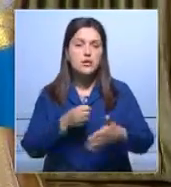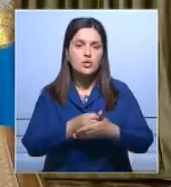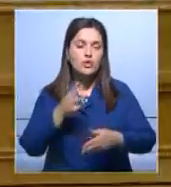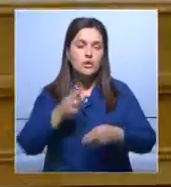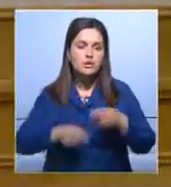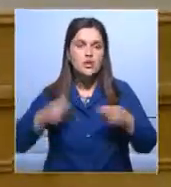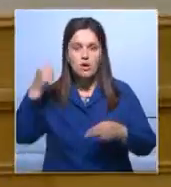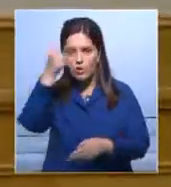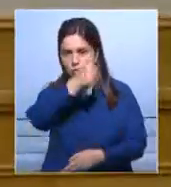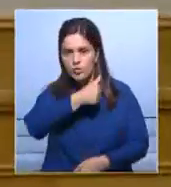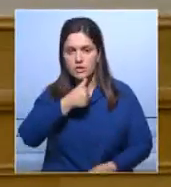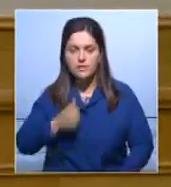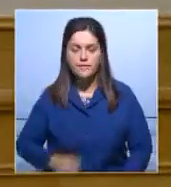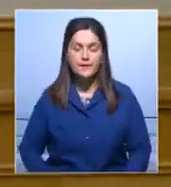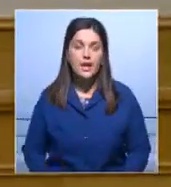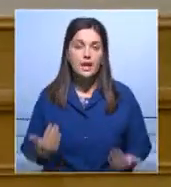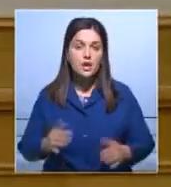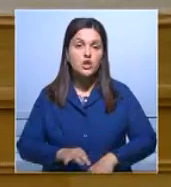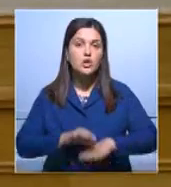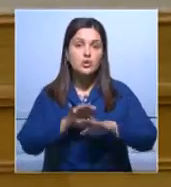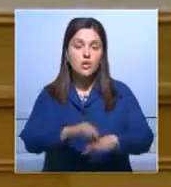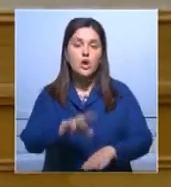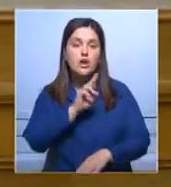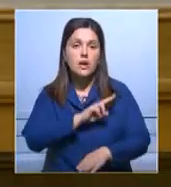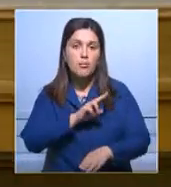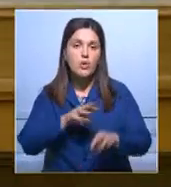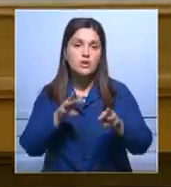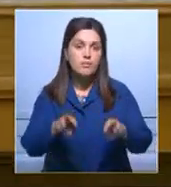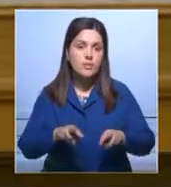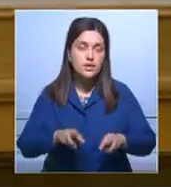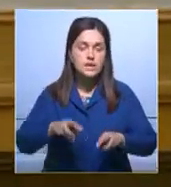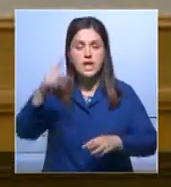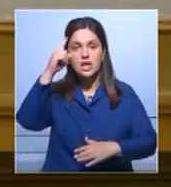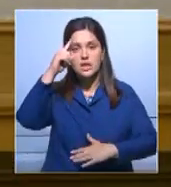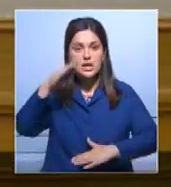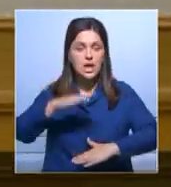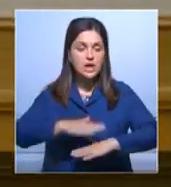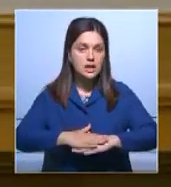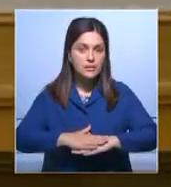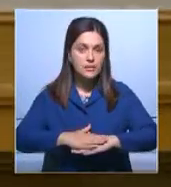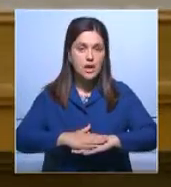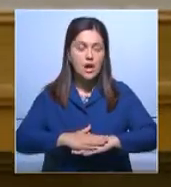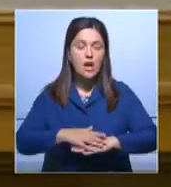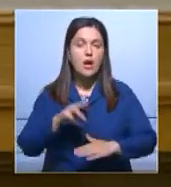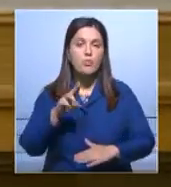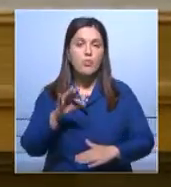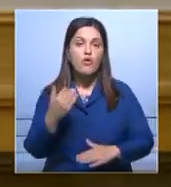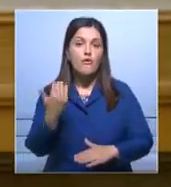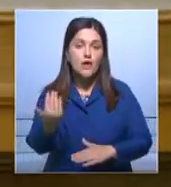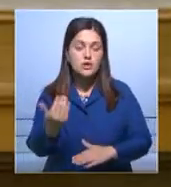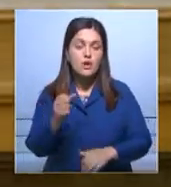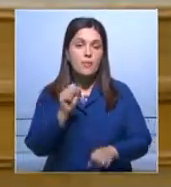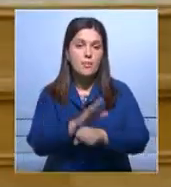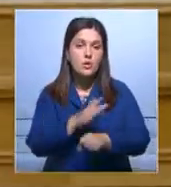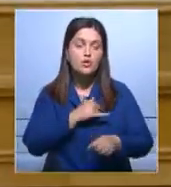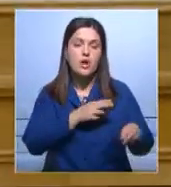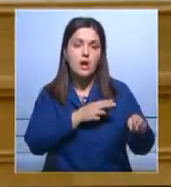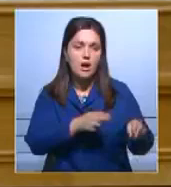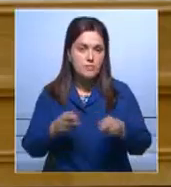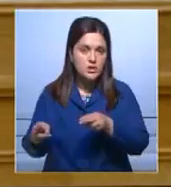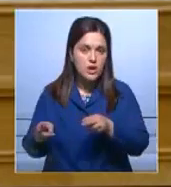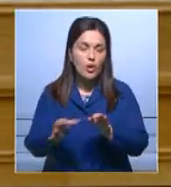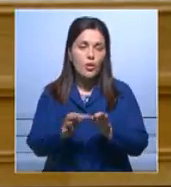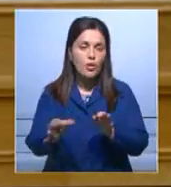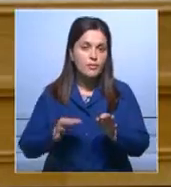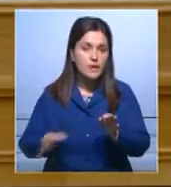года. Идет работа с соответствующими министрами, с акимами. По вашему поручению я сейчас тоже объезжаю области,